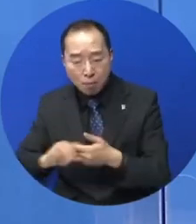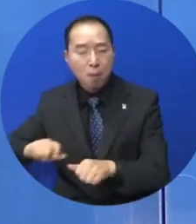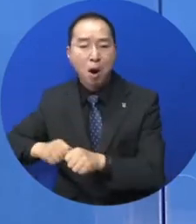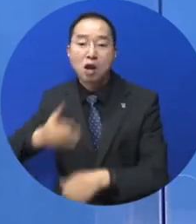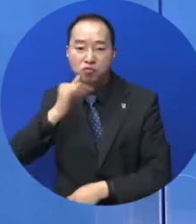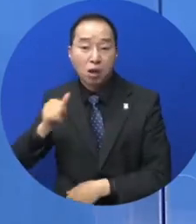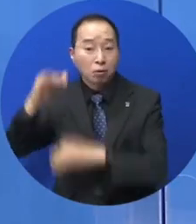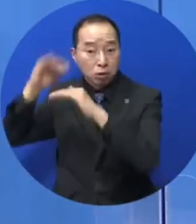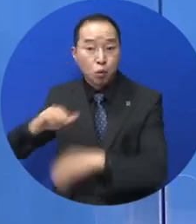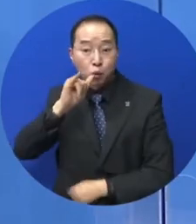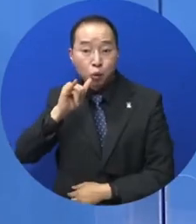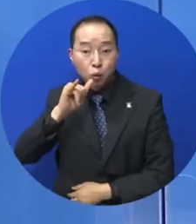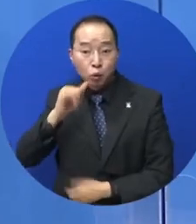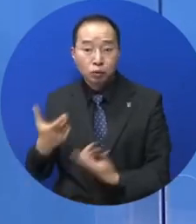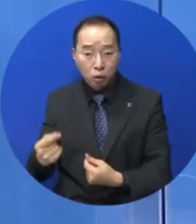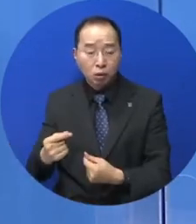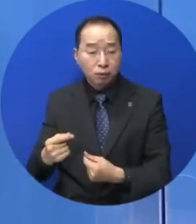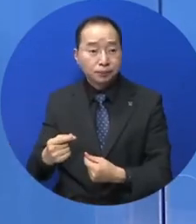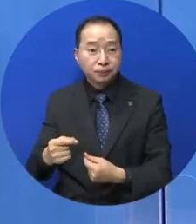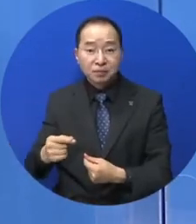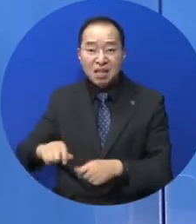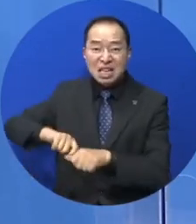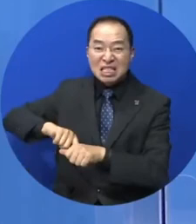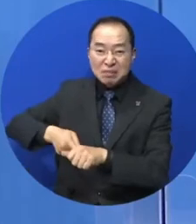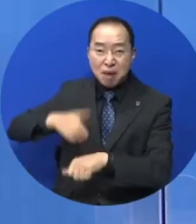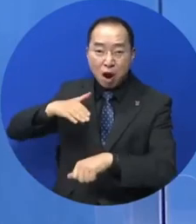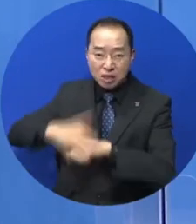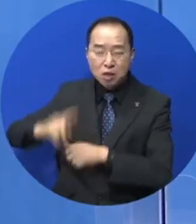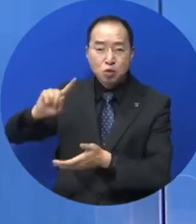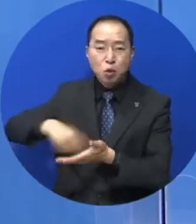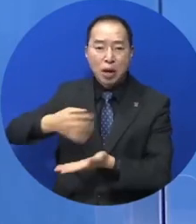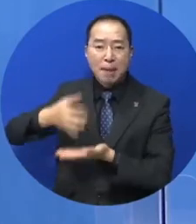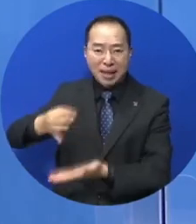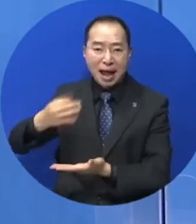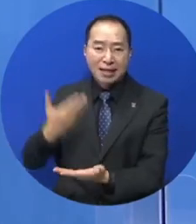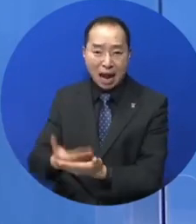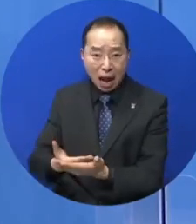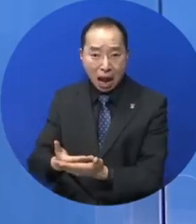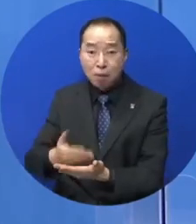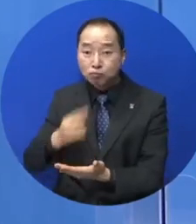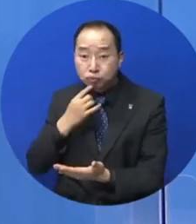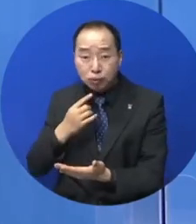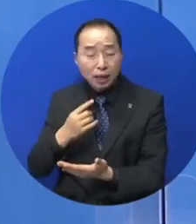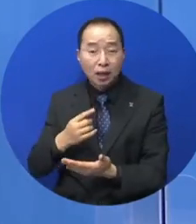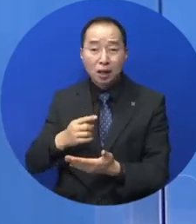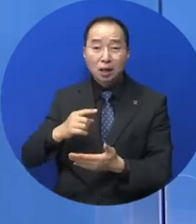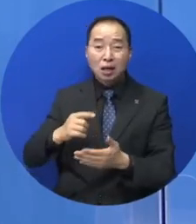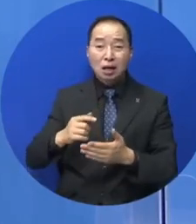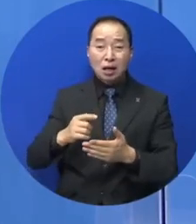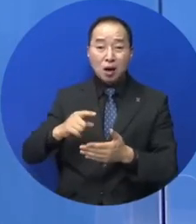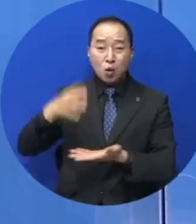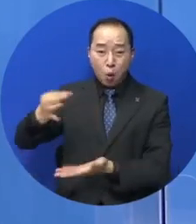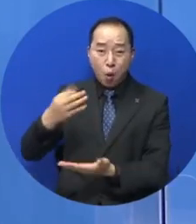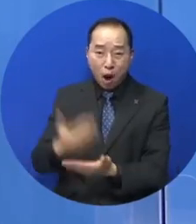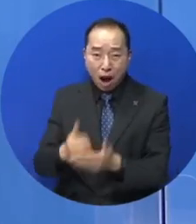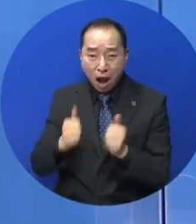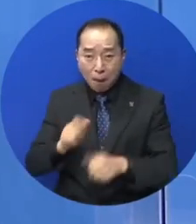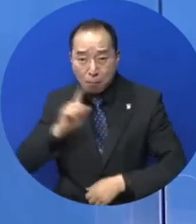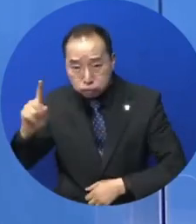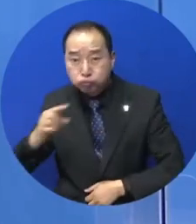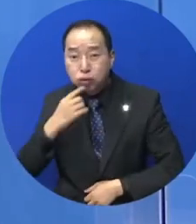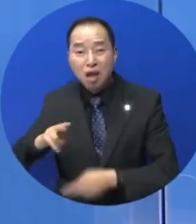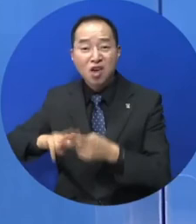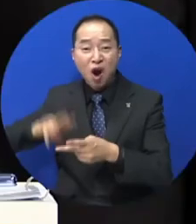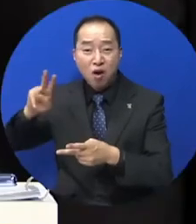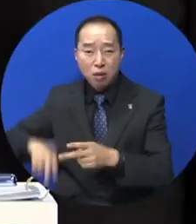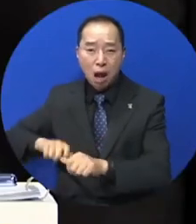있겠지 않습니까? 그러니까 징벌적 손해배상뿐만 아니라 형사처벌도 가능하게 법제화해야 된다. 저는 이렇게 주장합니다.